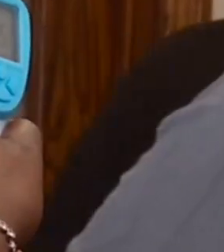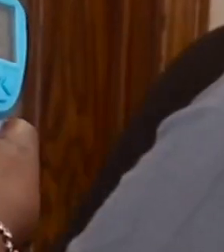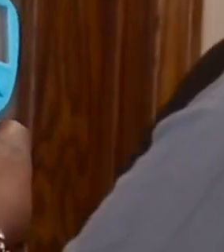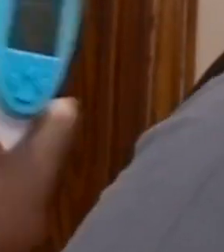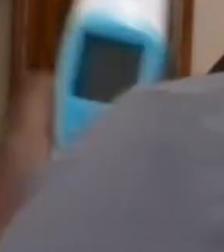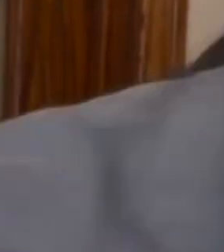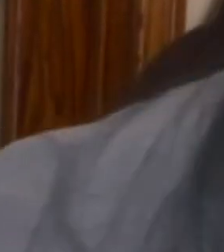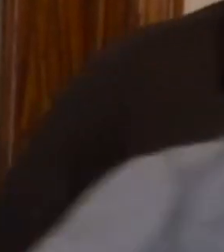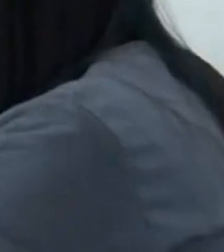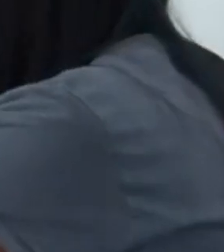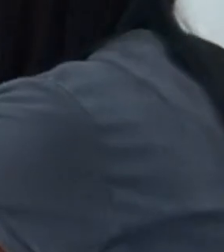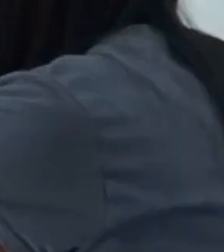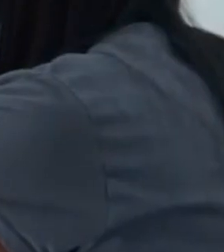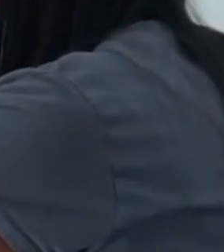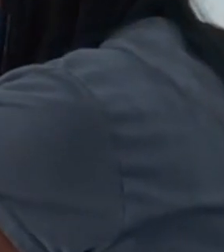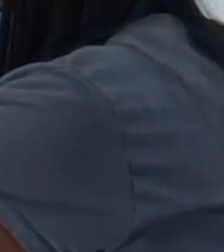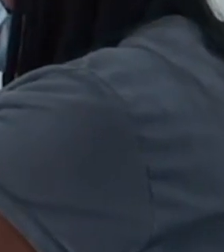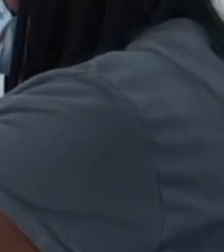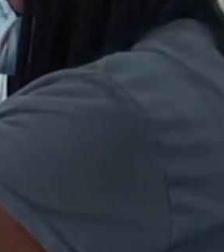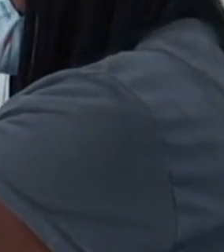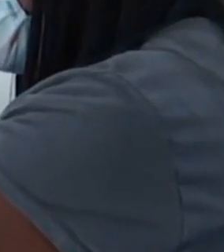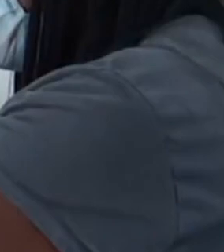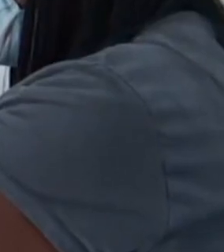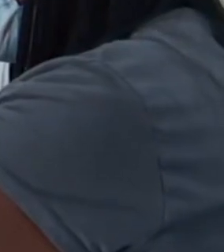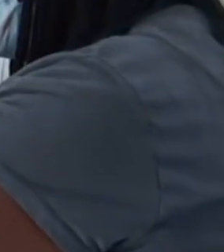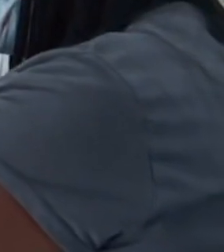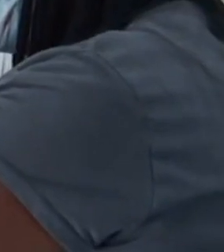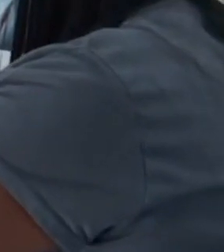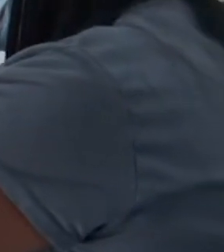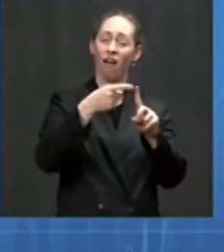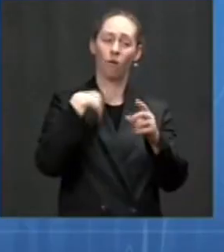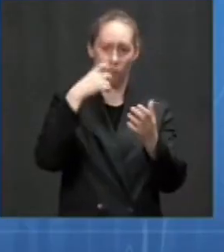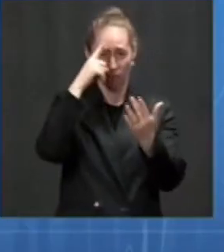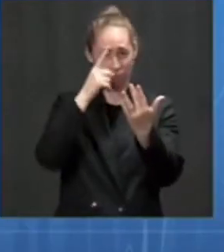faisaient partie des personnes vaccinées, celles qui ne sont pas encore immunisées suscitent des préoccupations.